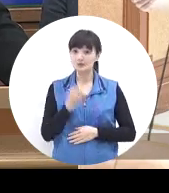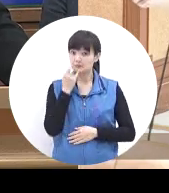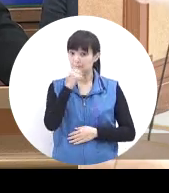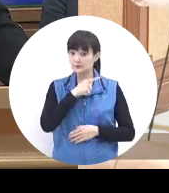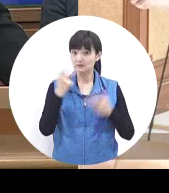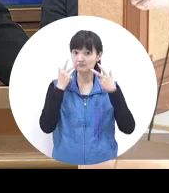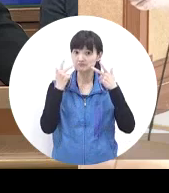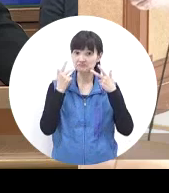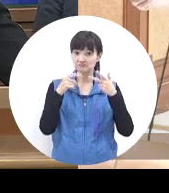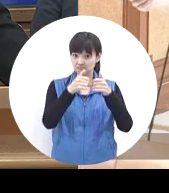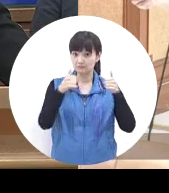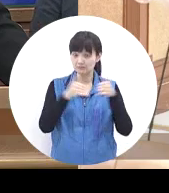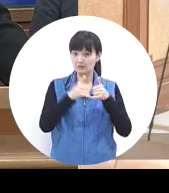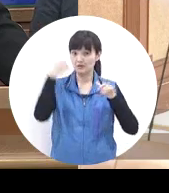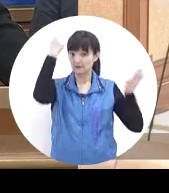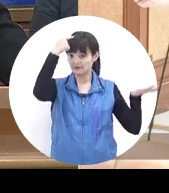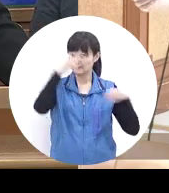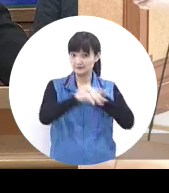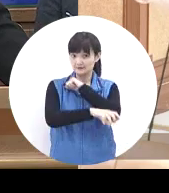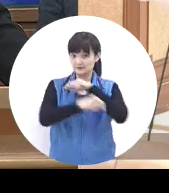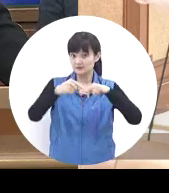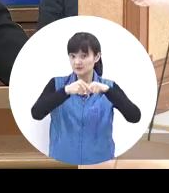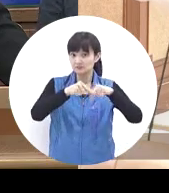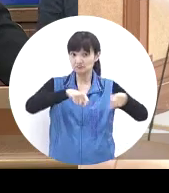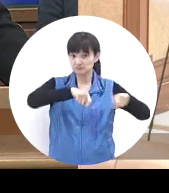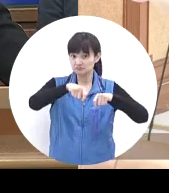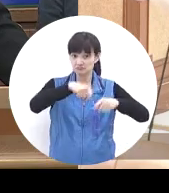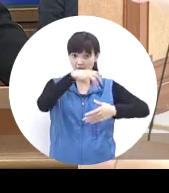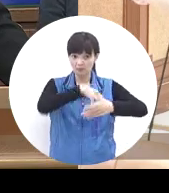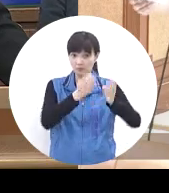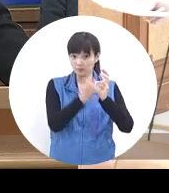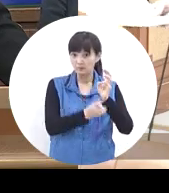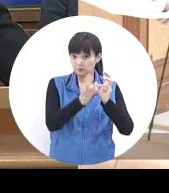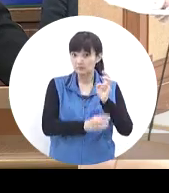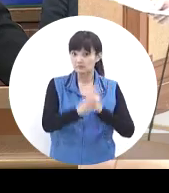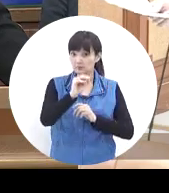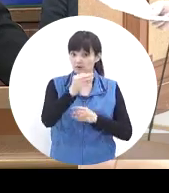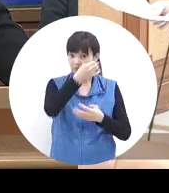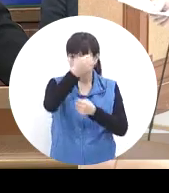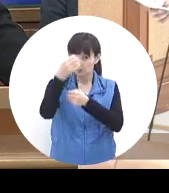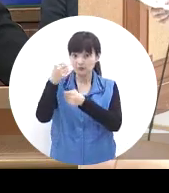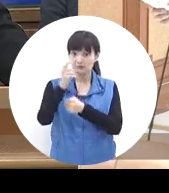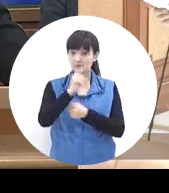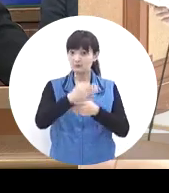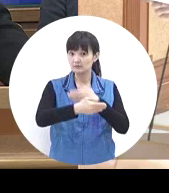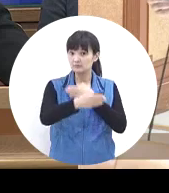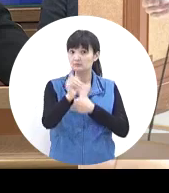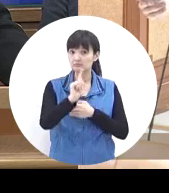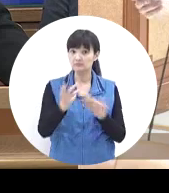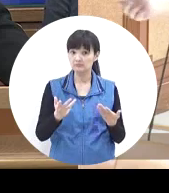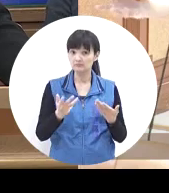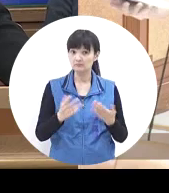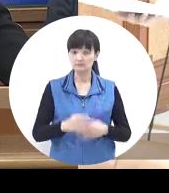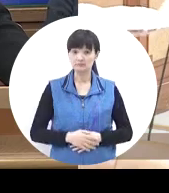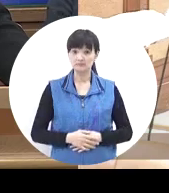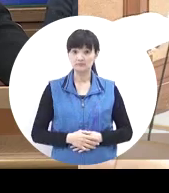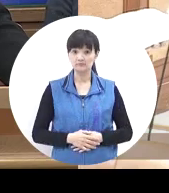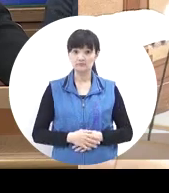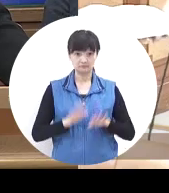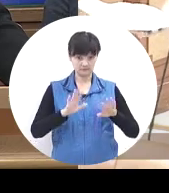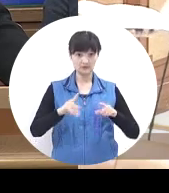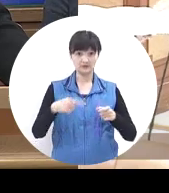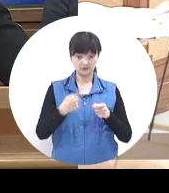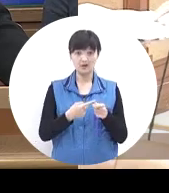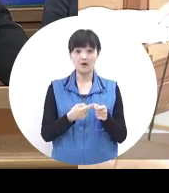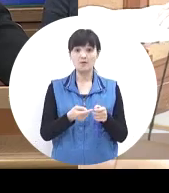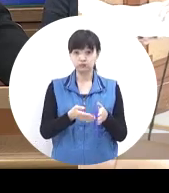规划做一个说明？有没有具体的基金成立的时程？市长， 这今年要编列啊。 今年要编列了，所以